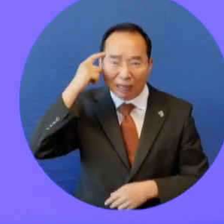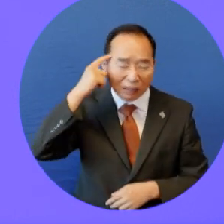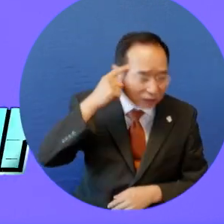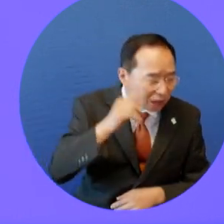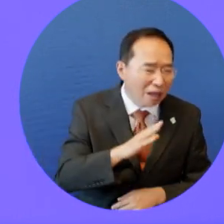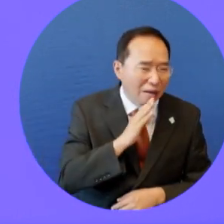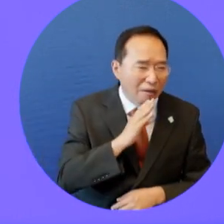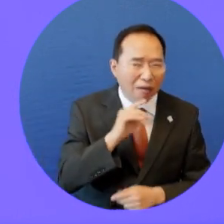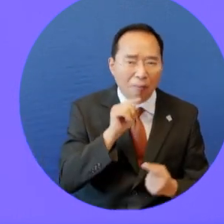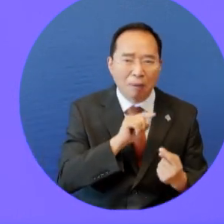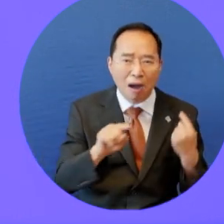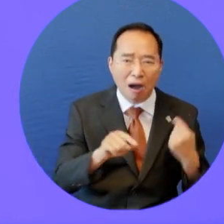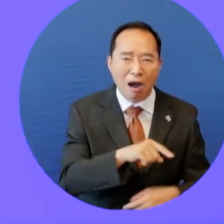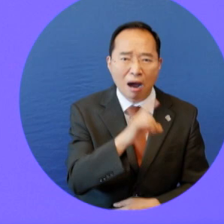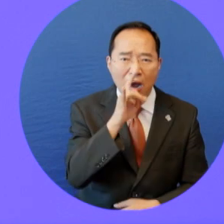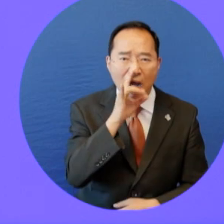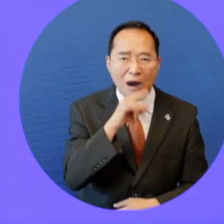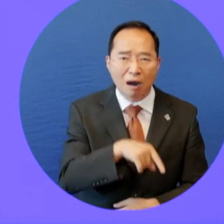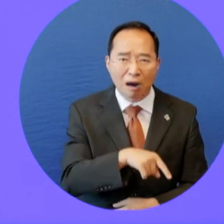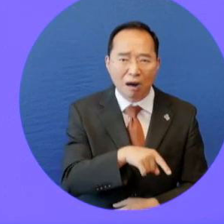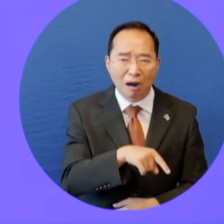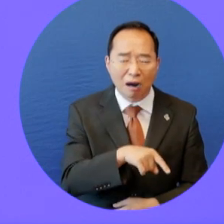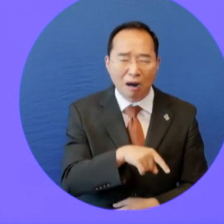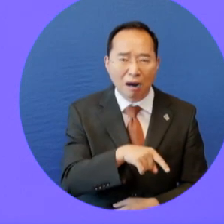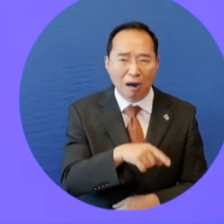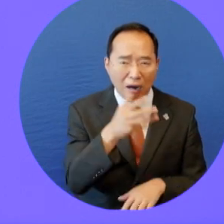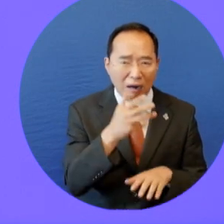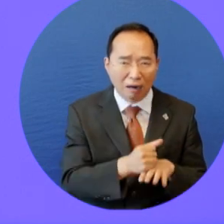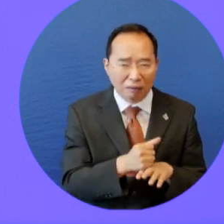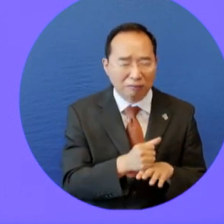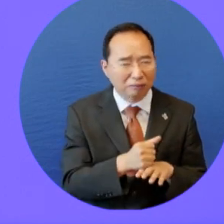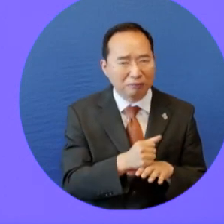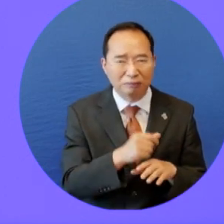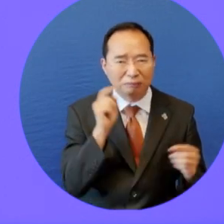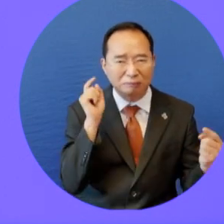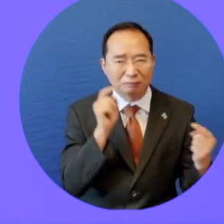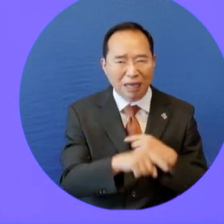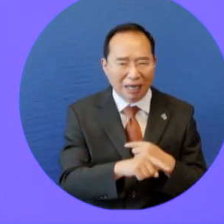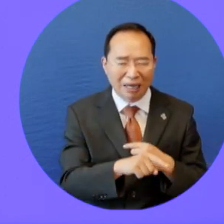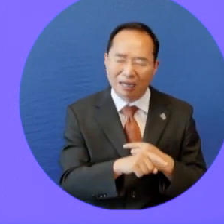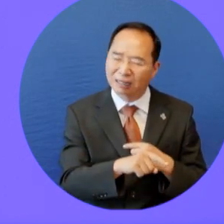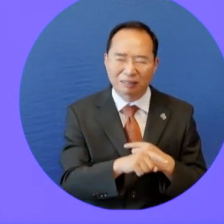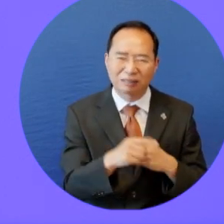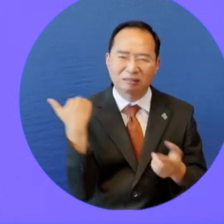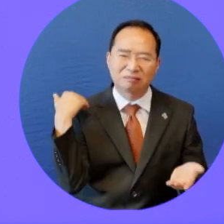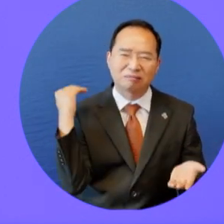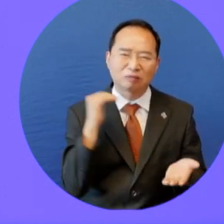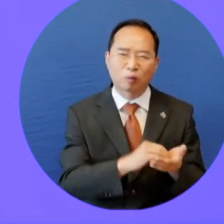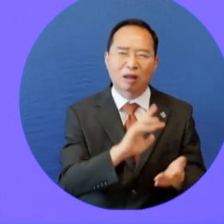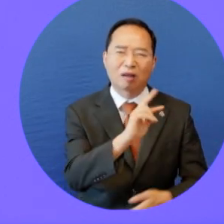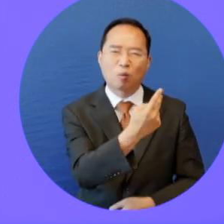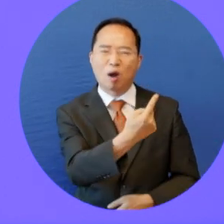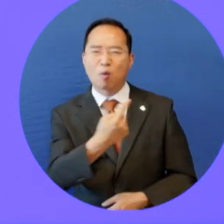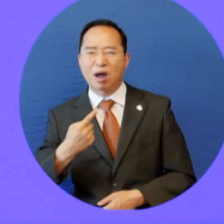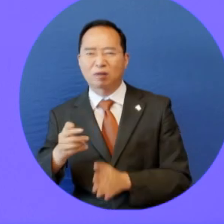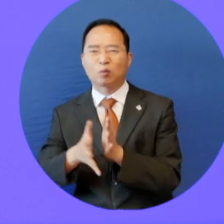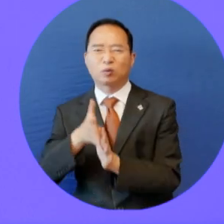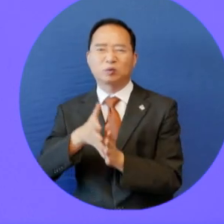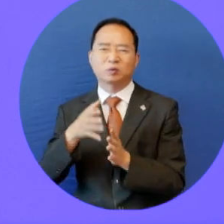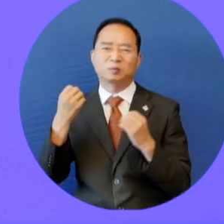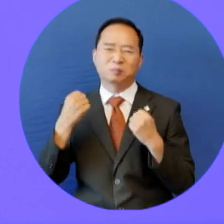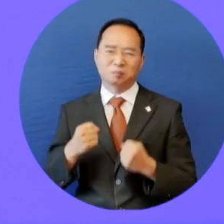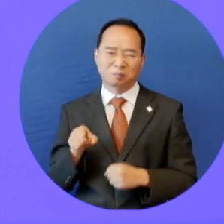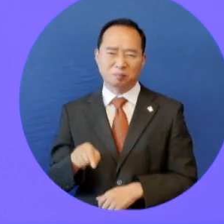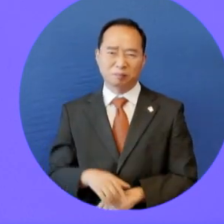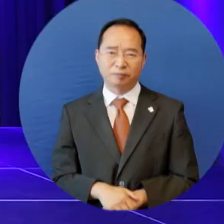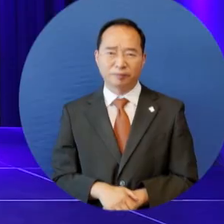있고 현실은 굉장히 가난한 그런 저의 실존을 발견하고 다시 쓰디쓴 좌절감을 안고